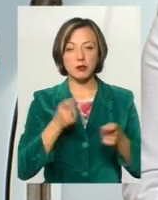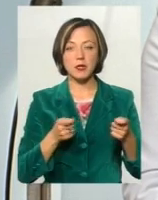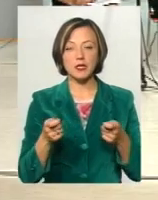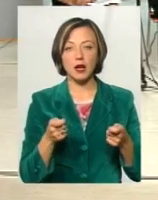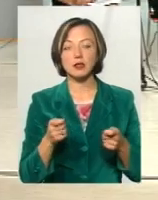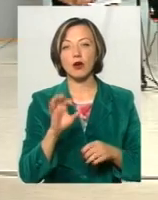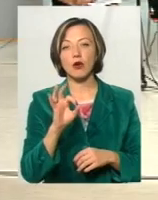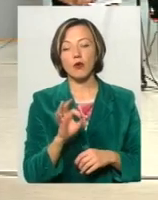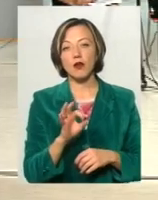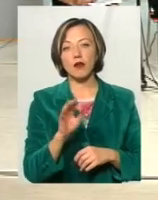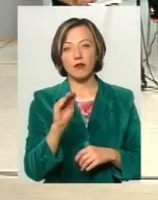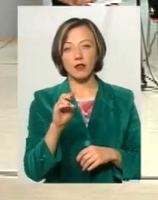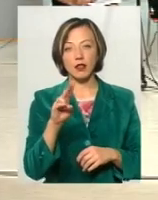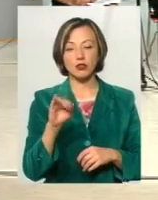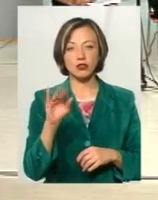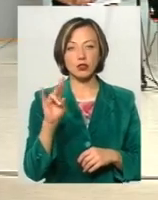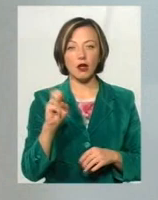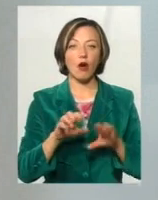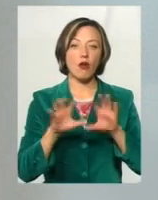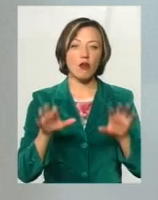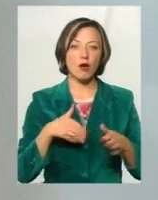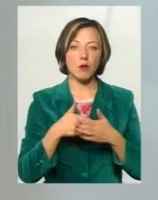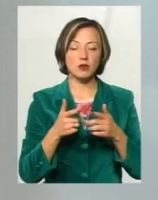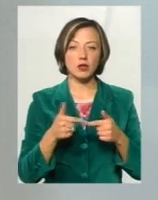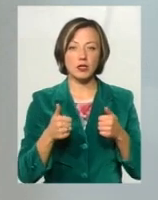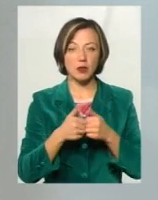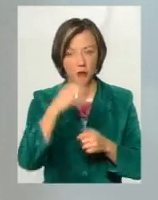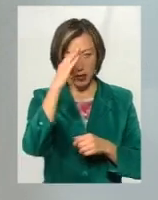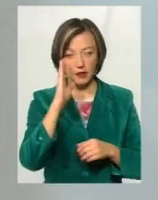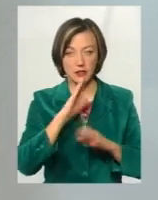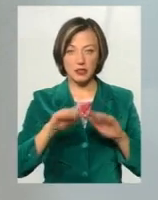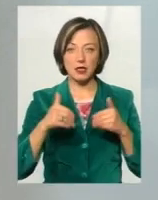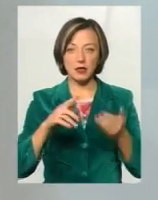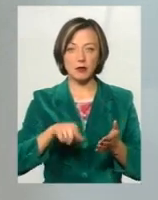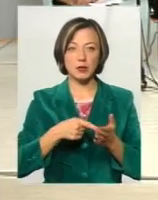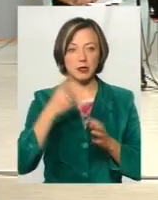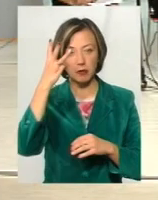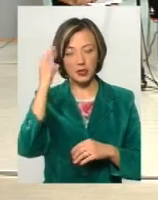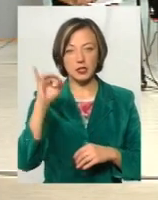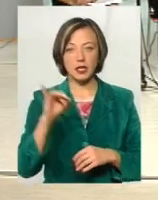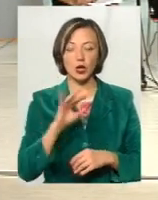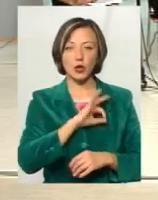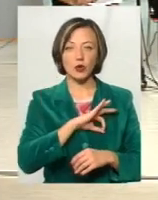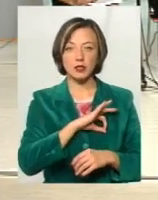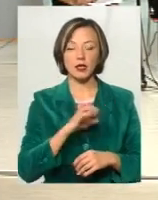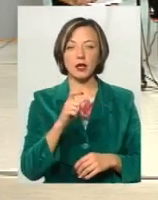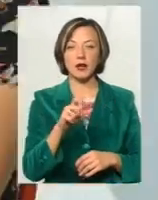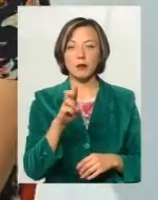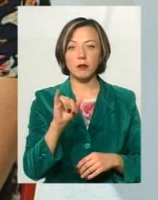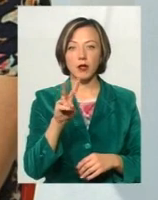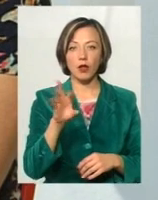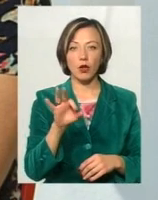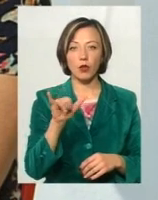облдержадміністрації, Ольга Яневич-Федишина, голова громадської організації «Батьківська ініціатива міста Хмельницького» та юрист Євген